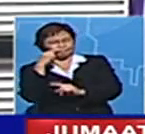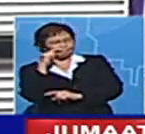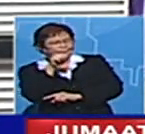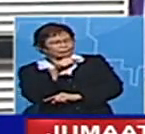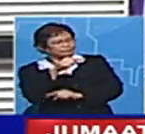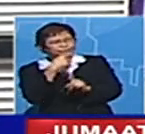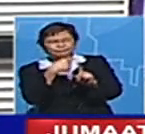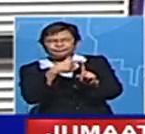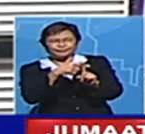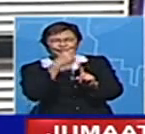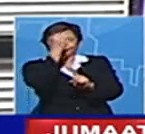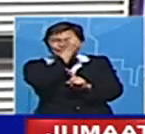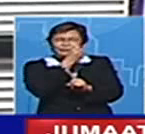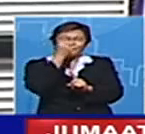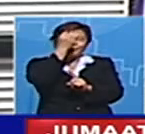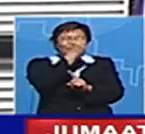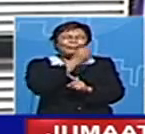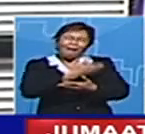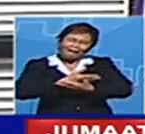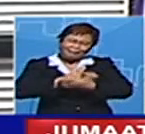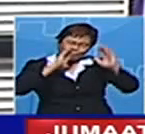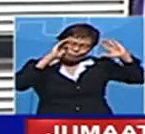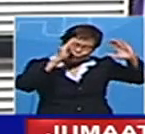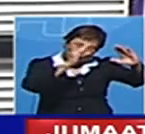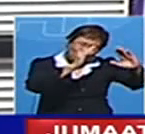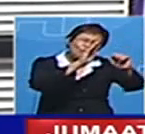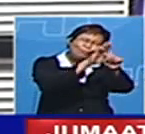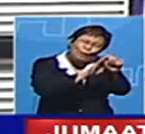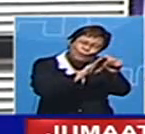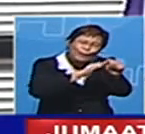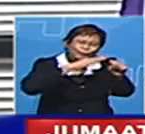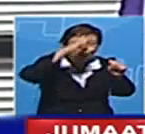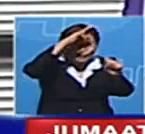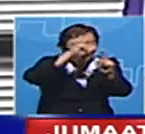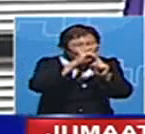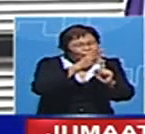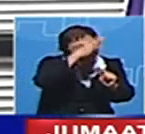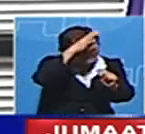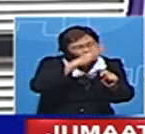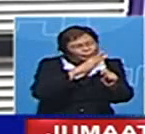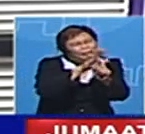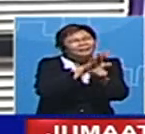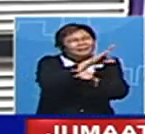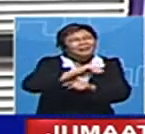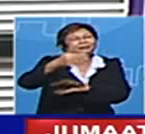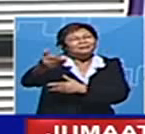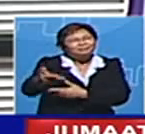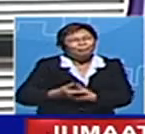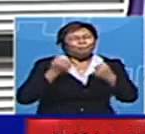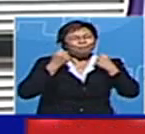sikap anak yang mengambil berat terhadap kebajikan Ibu Bapa mereka dan mengalu-ngalukan